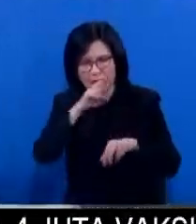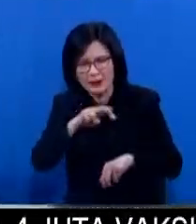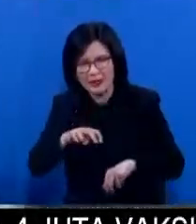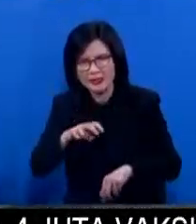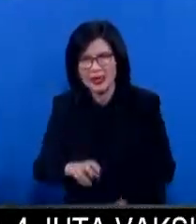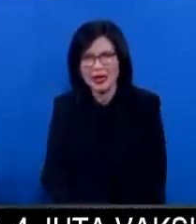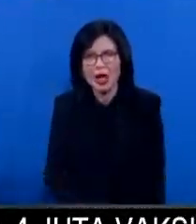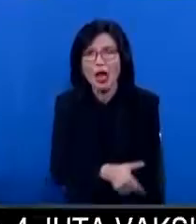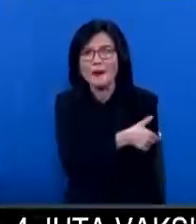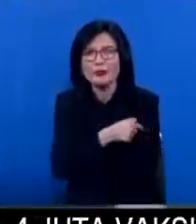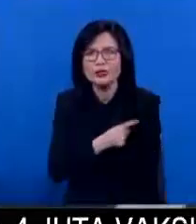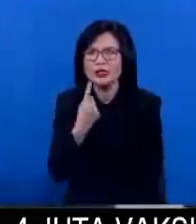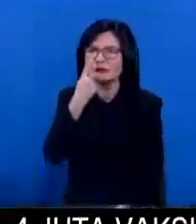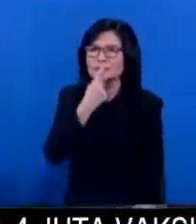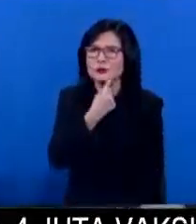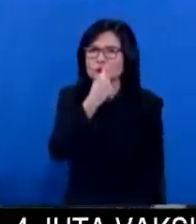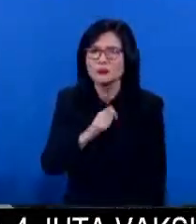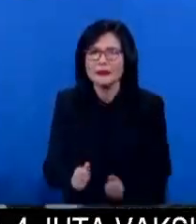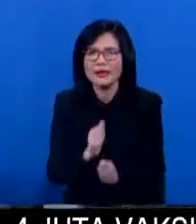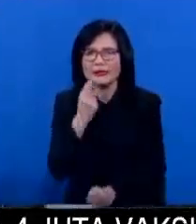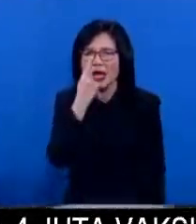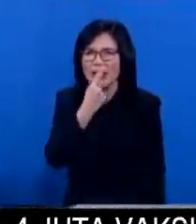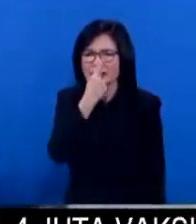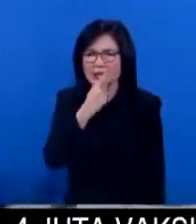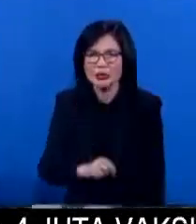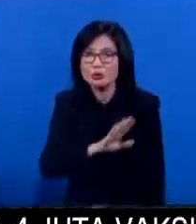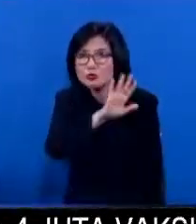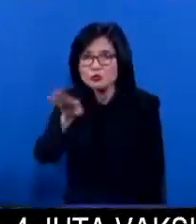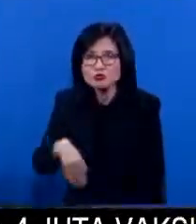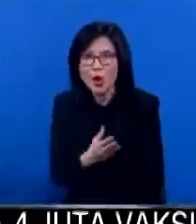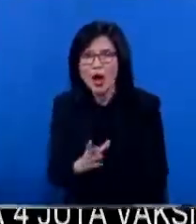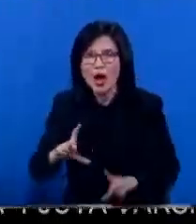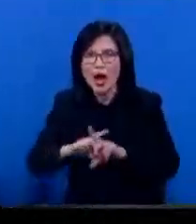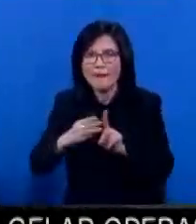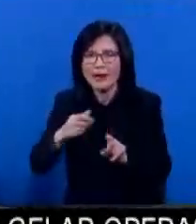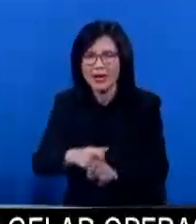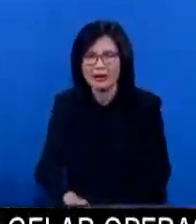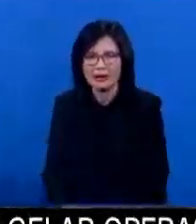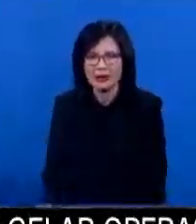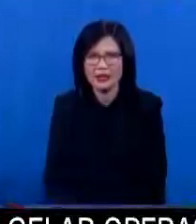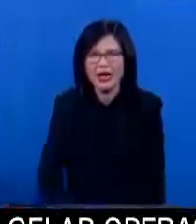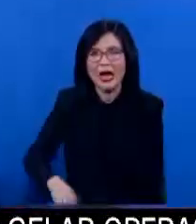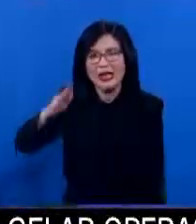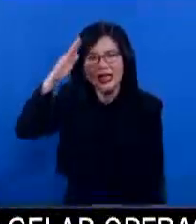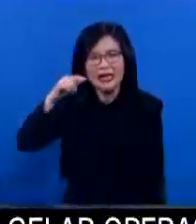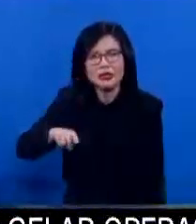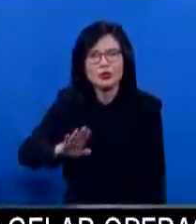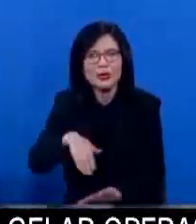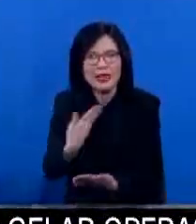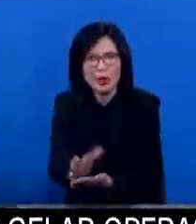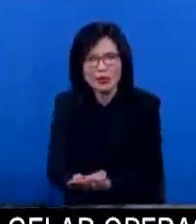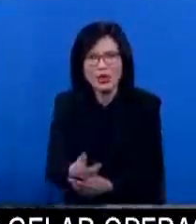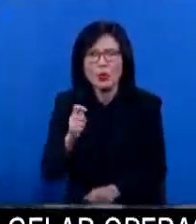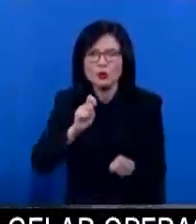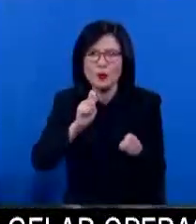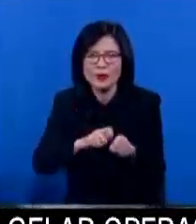juga melakukan swab antigen terlebih dahulu untuk semua ABK. Rekan korban menyatakan pria 60 tahun itu tewas saat tengah